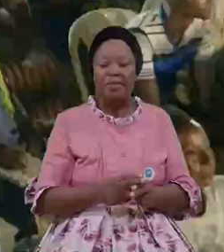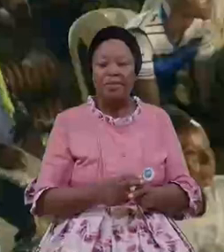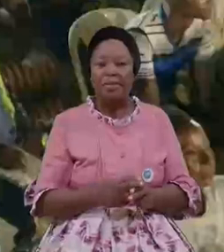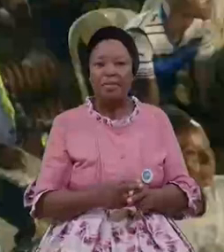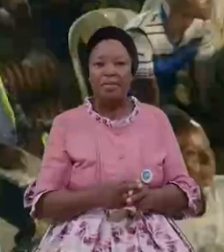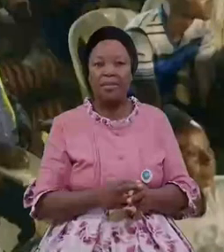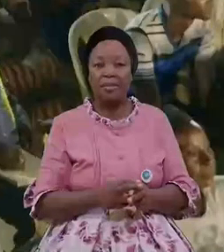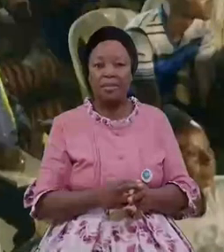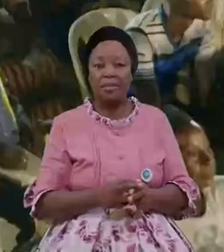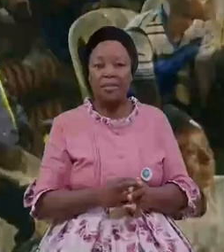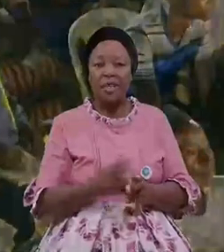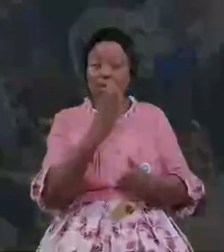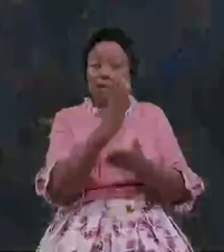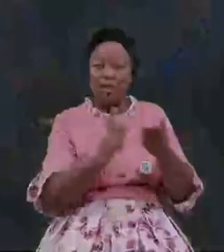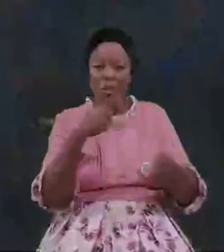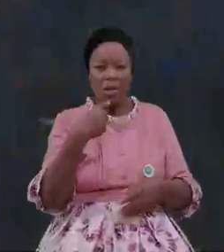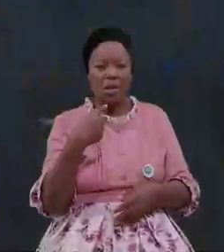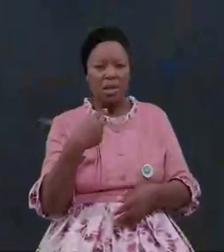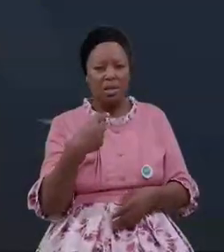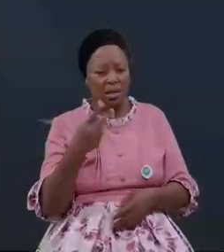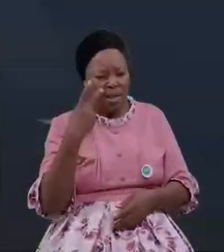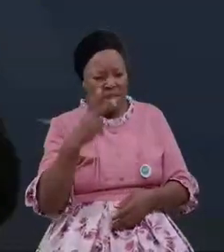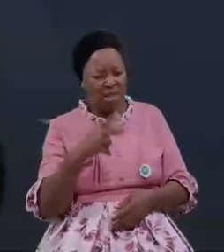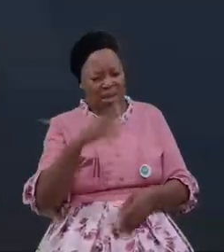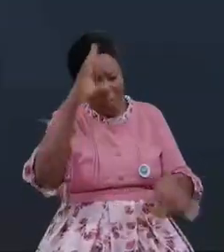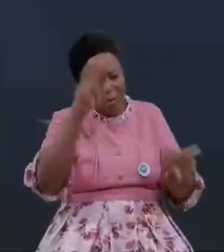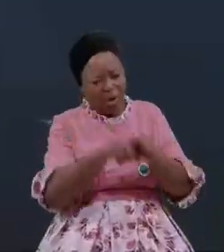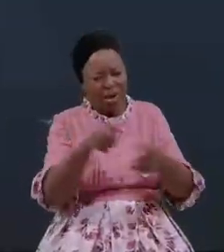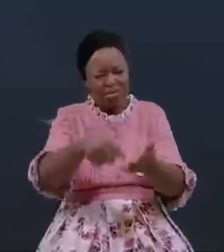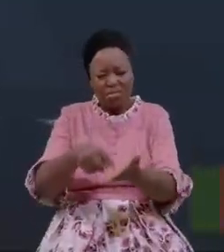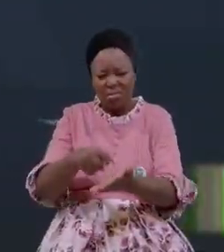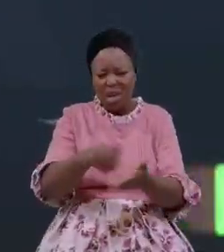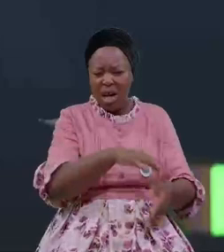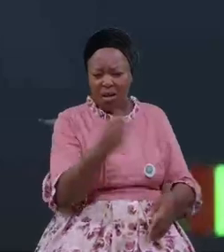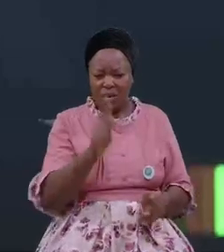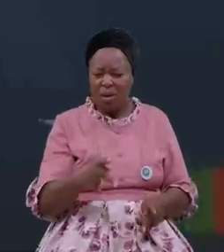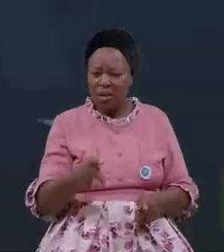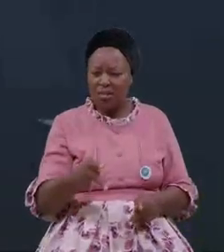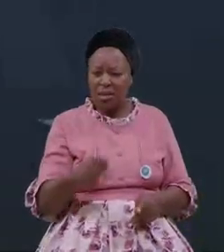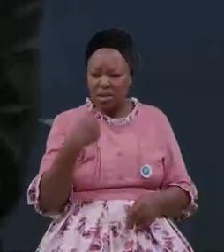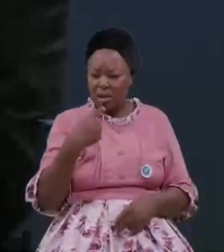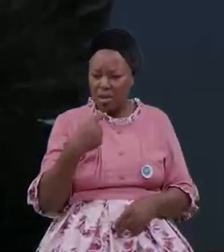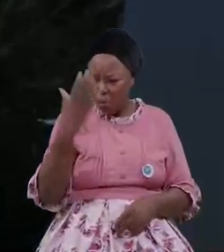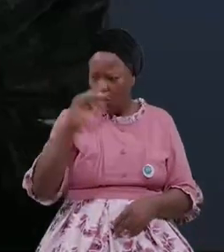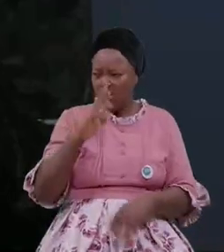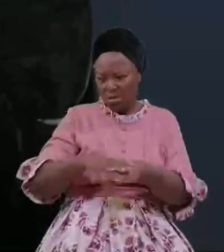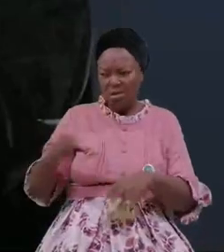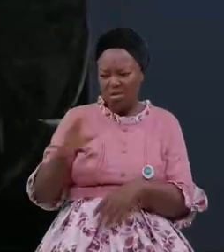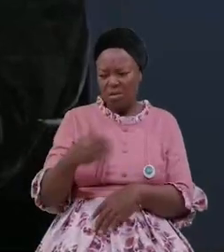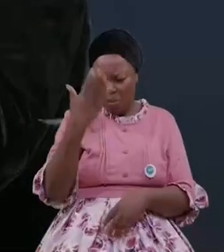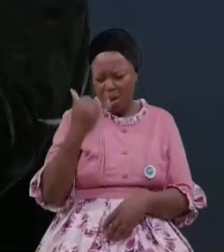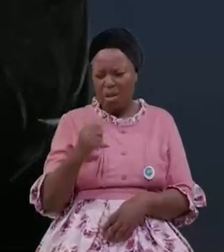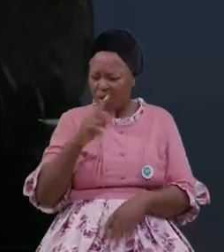toi quelqu'un dit regarde tel frère une autre personne dit que pourquoi tu l'appelles